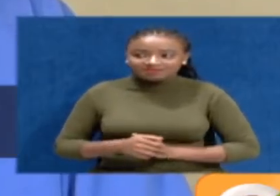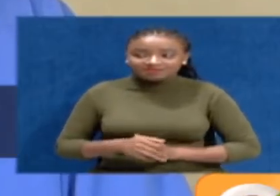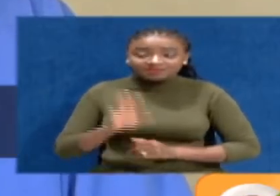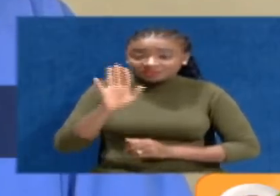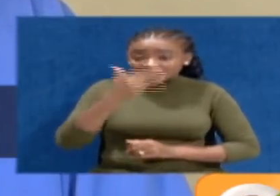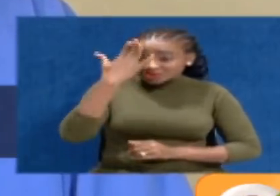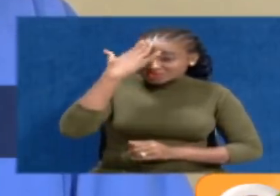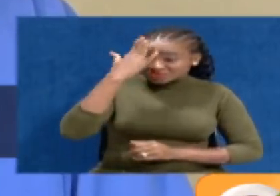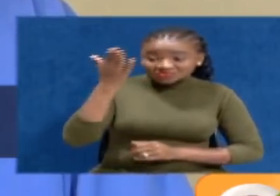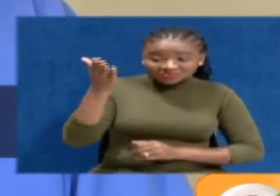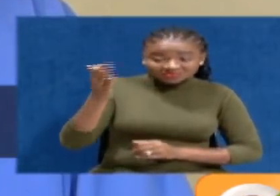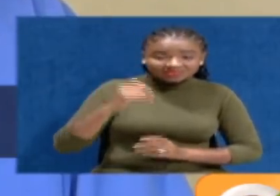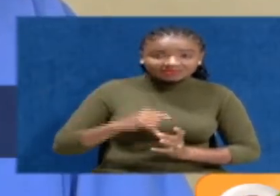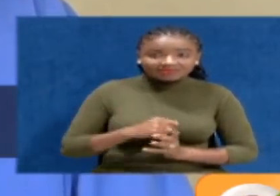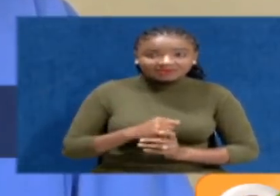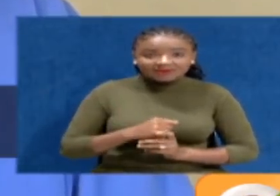Unajua pale,